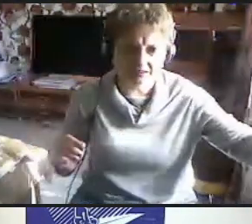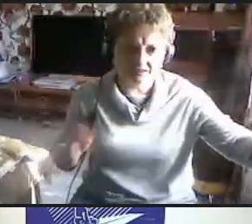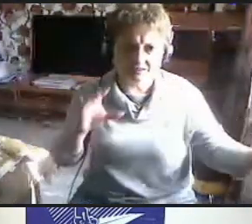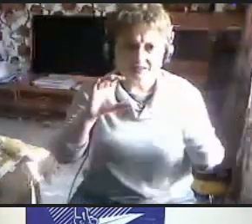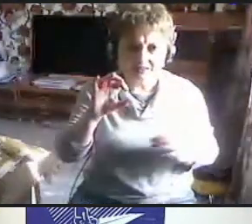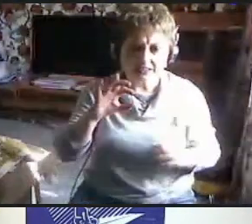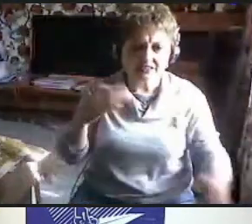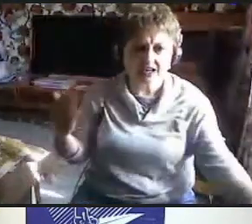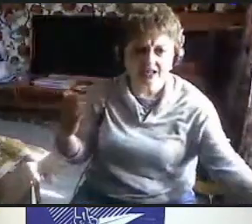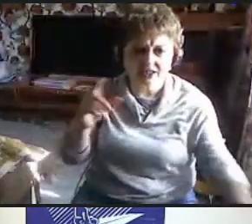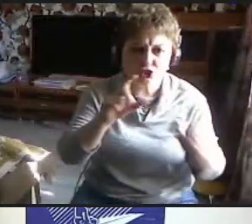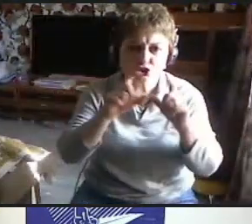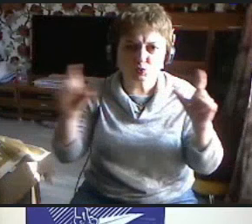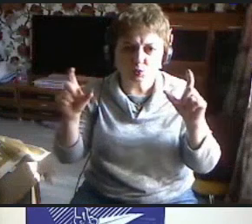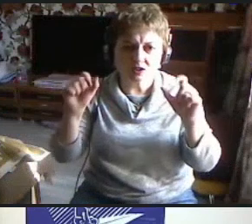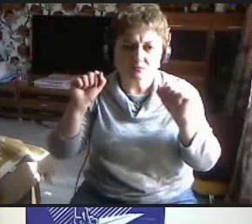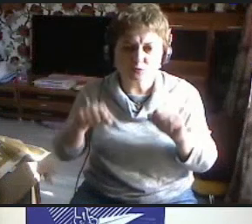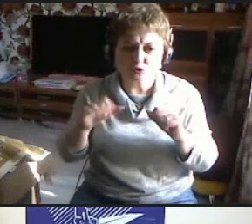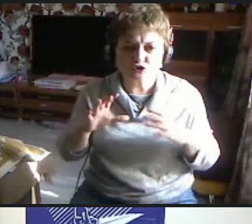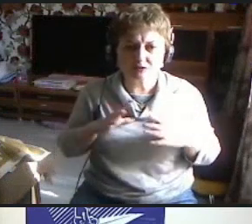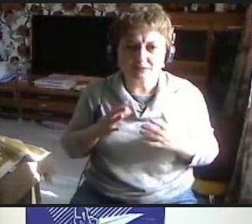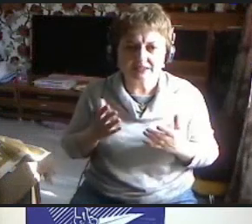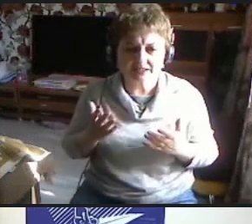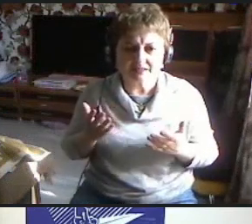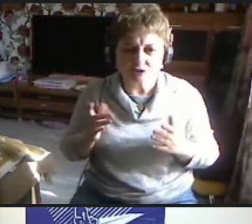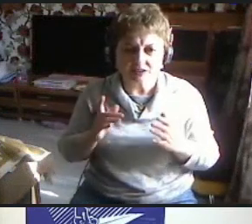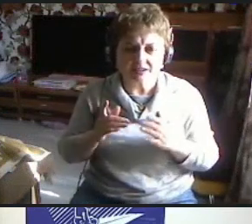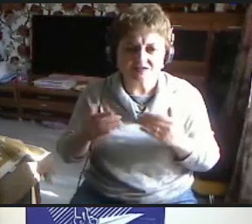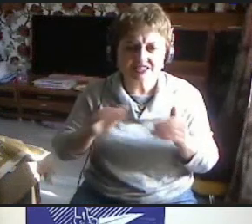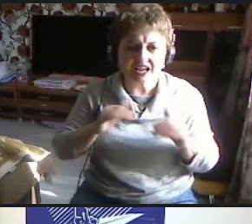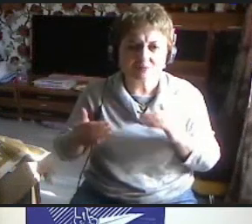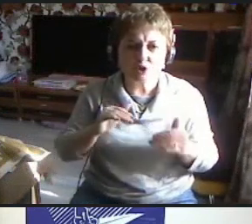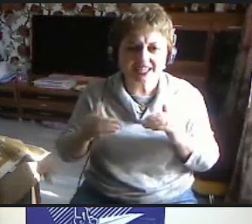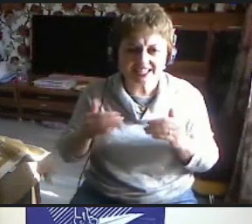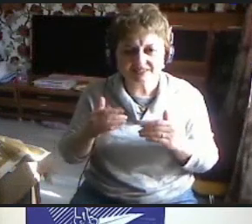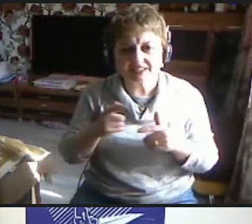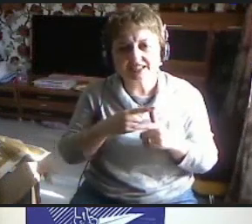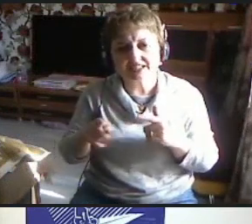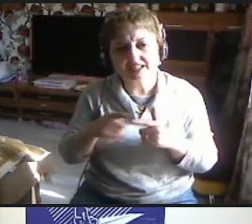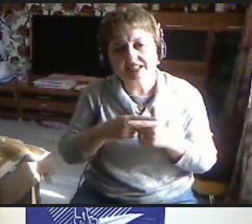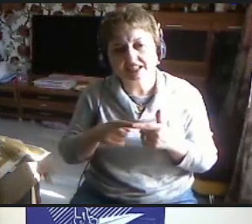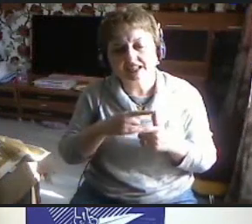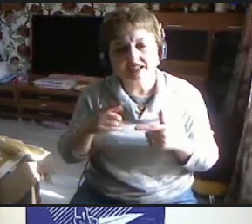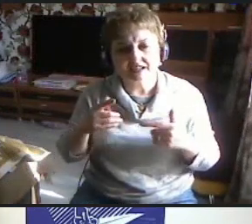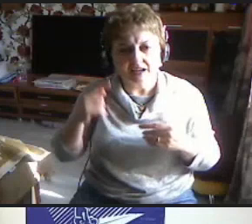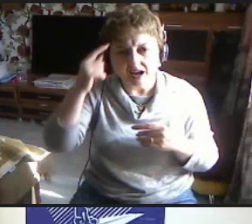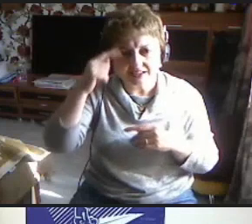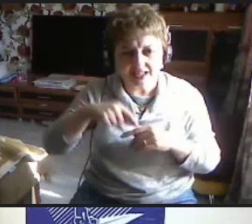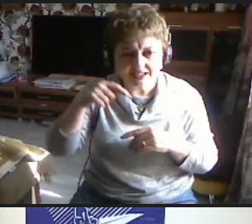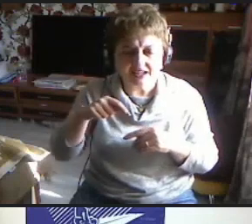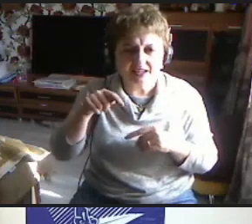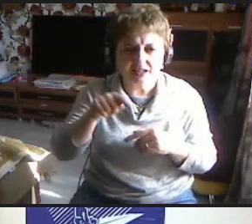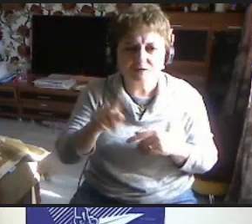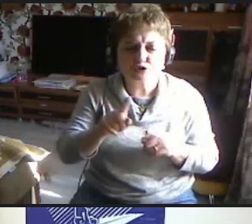быть как бы начато вот это взаимодействие или как бы осознание того, что оно нужно?